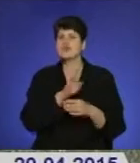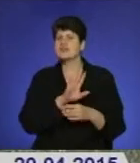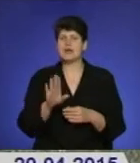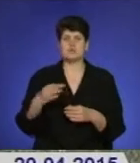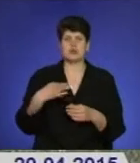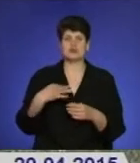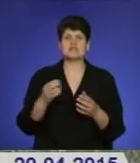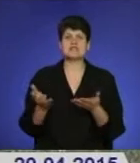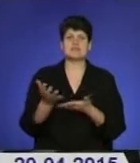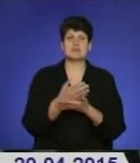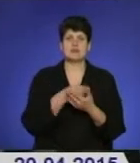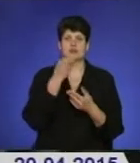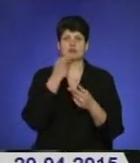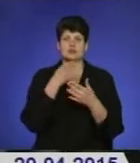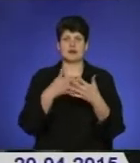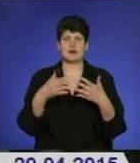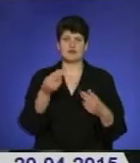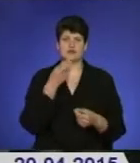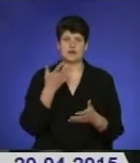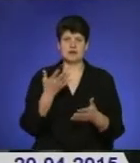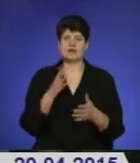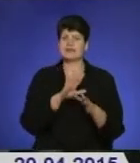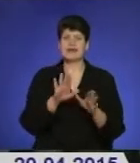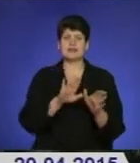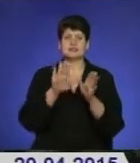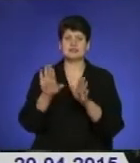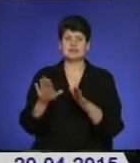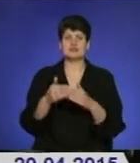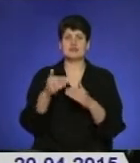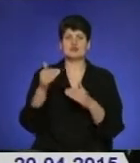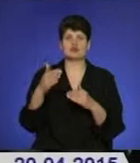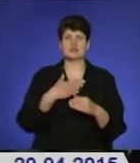зібрали продукти харчування. Не залишилися осторонь і наші аграрії, які